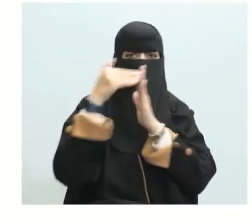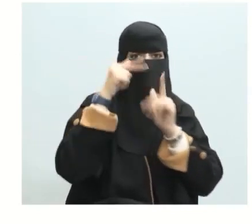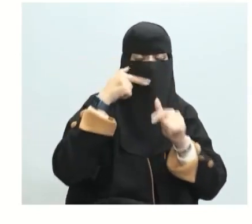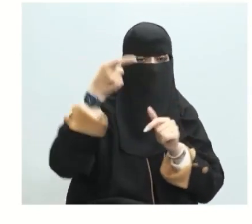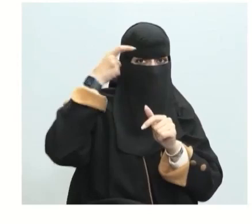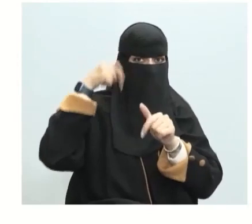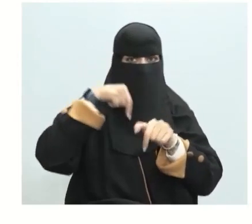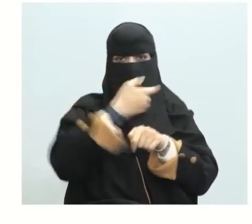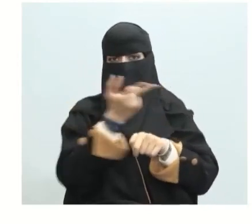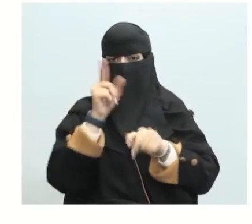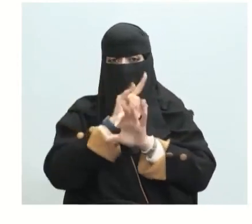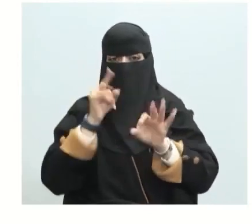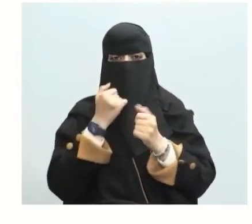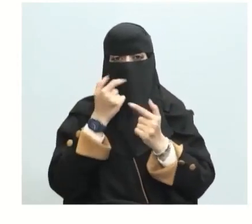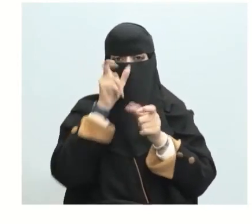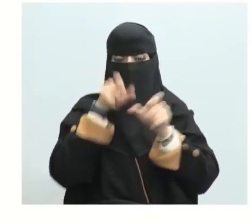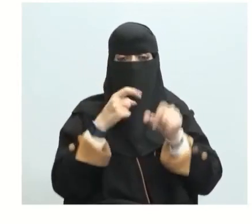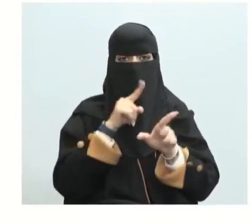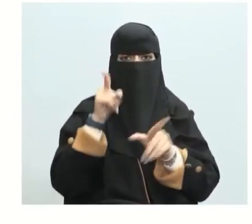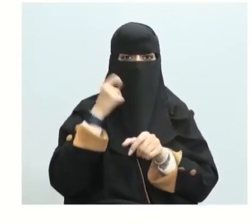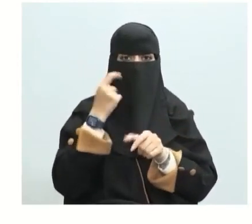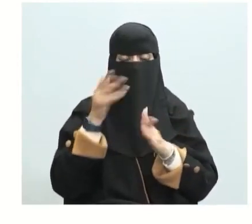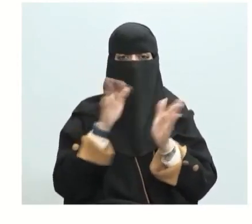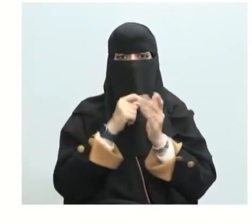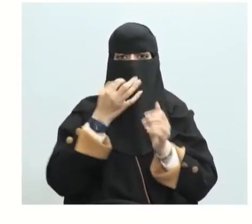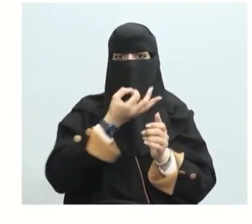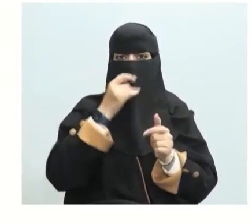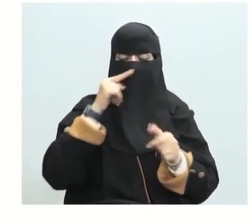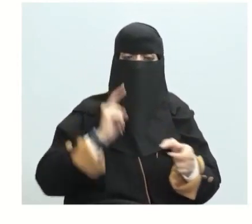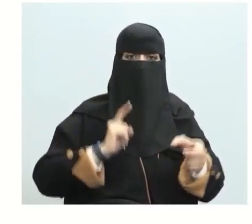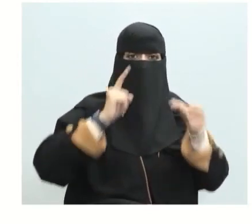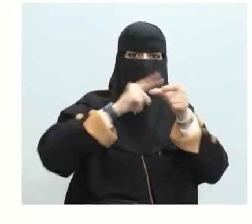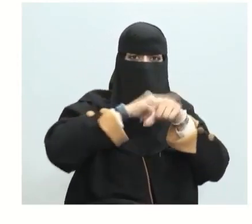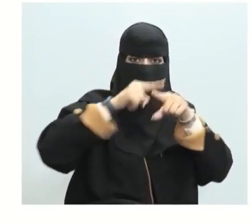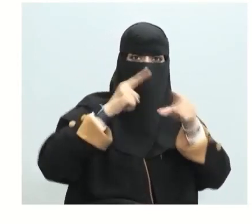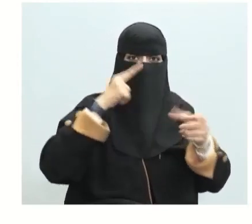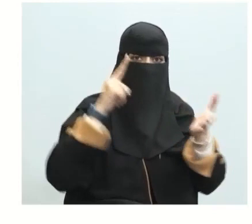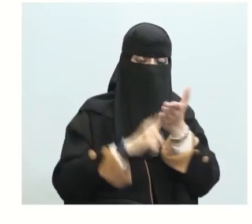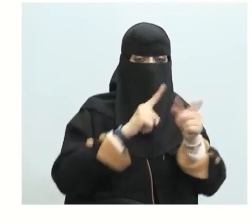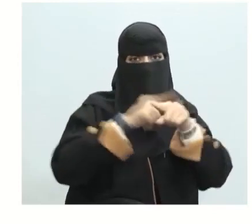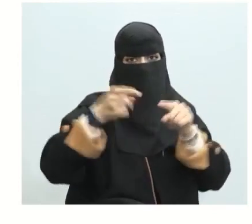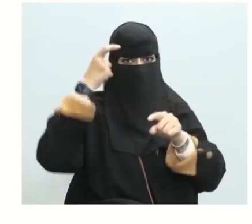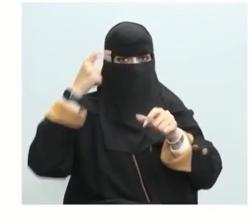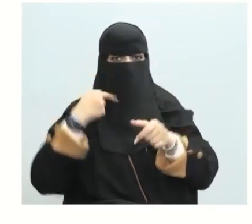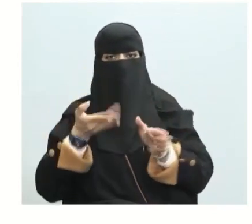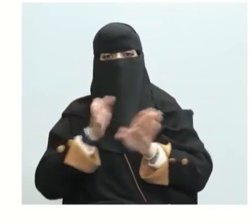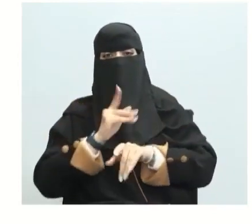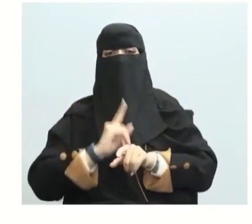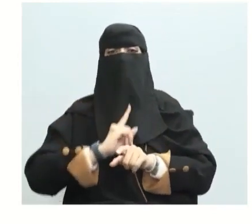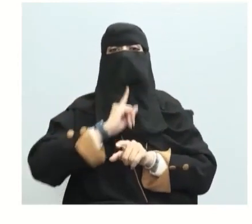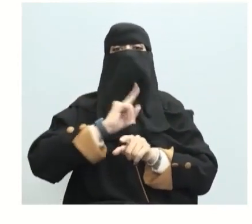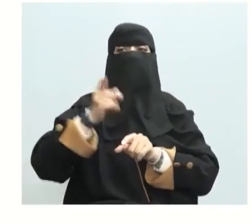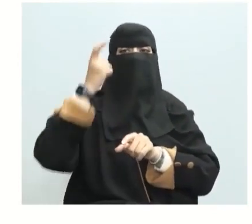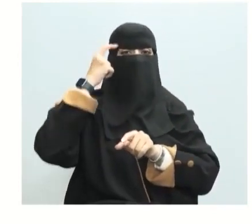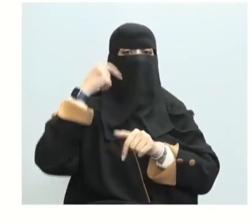يفهمه من لم يفهمه قالت الى ان يفهمه من لم يفهمه قد من له من